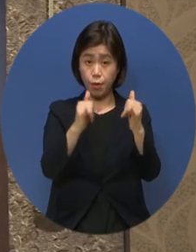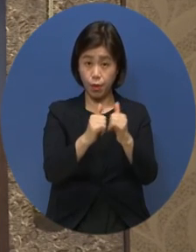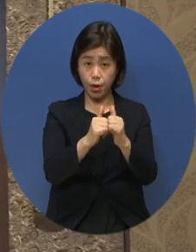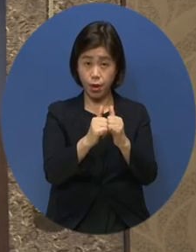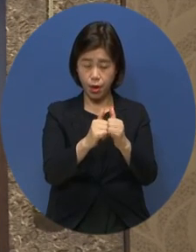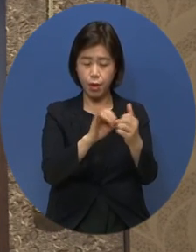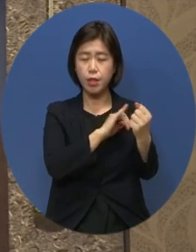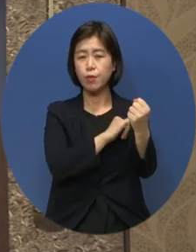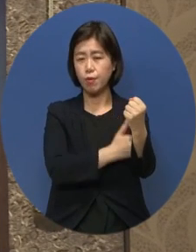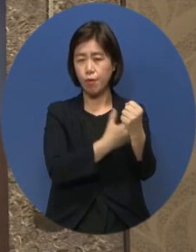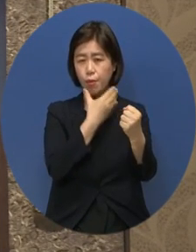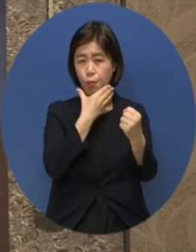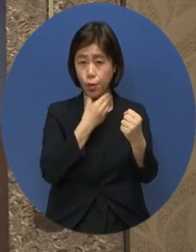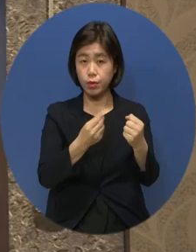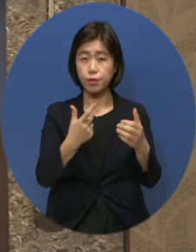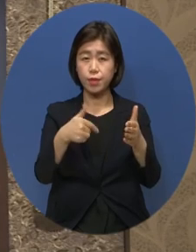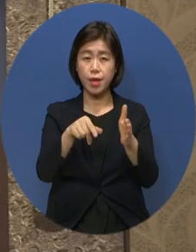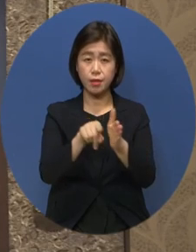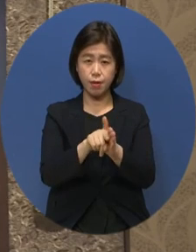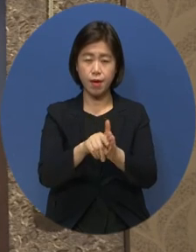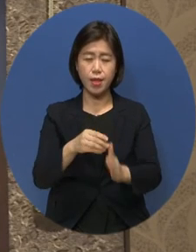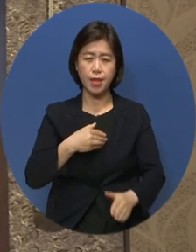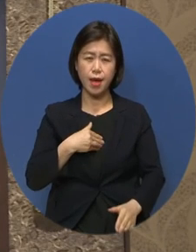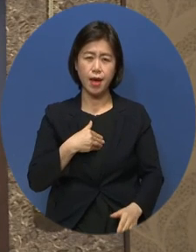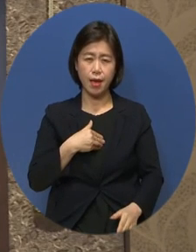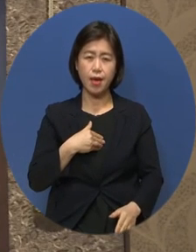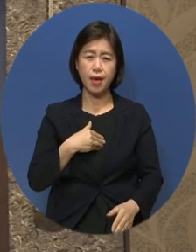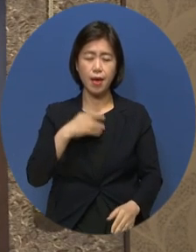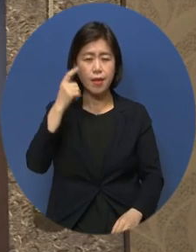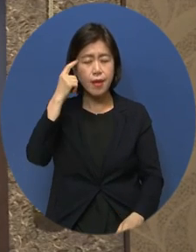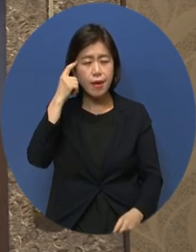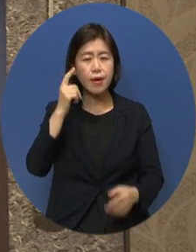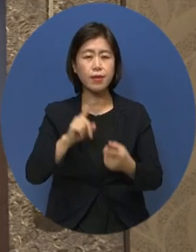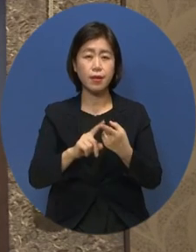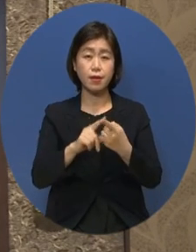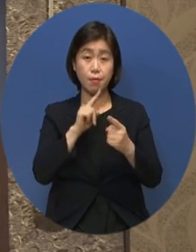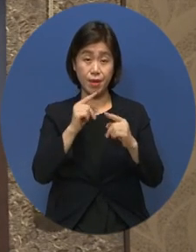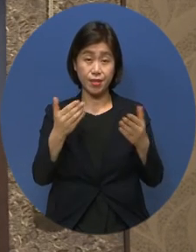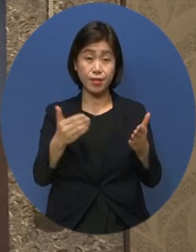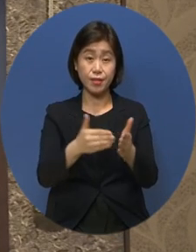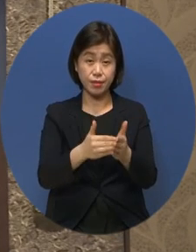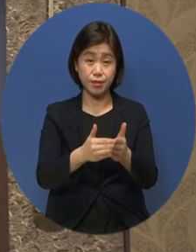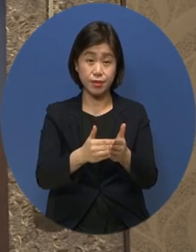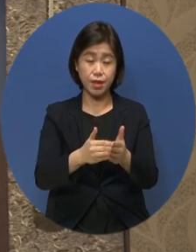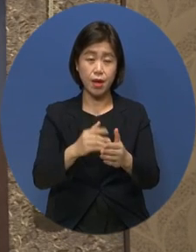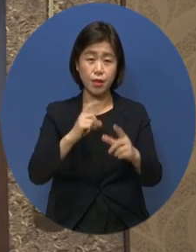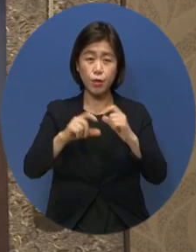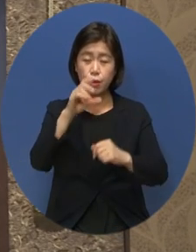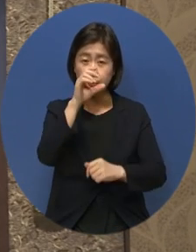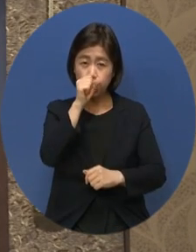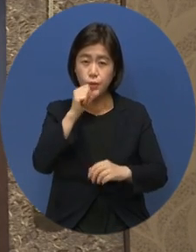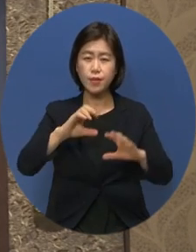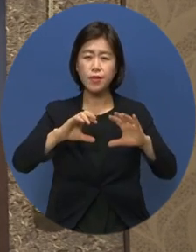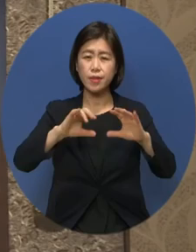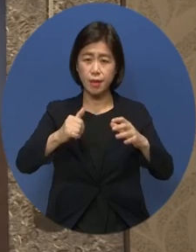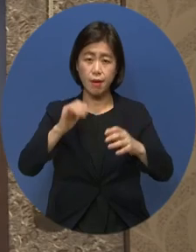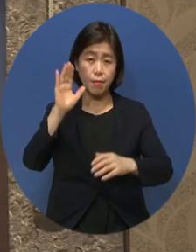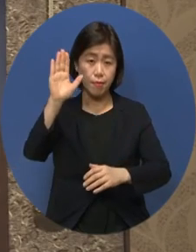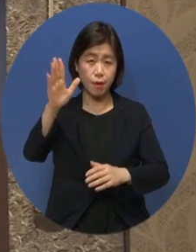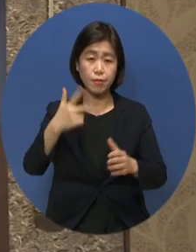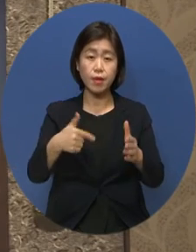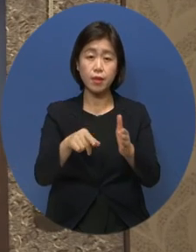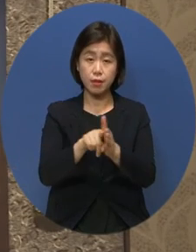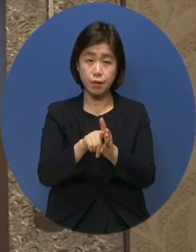복수를 위해서 저희 짧은 소개 니지만 말씀을 좀 드렸습니다 보다 나은 우리 세상보다 나은 우리 미래를 위해서